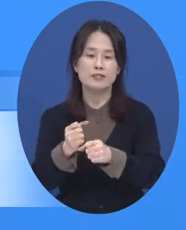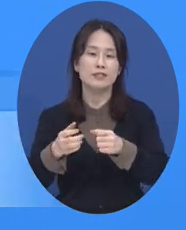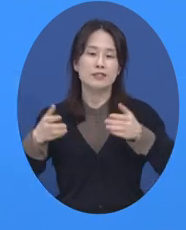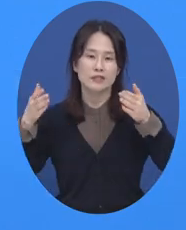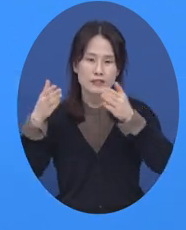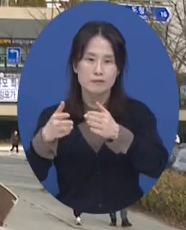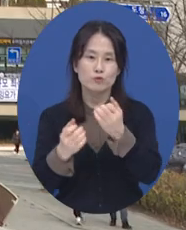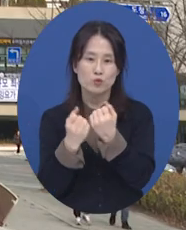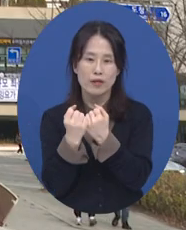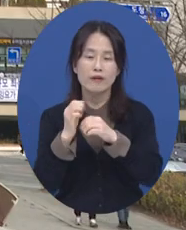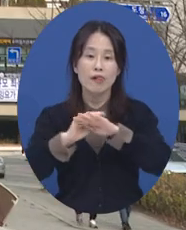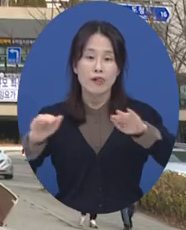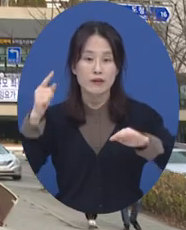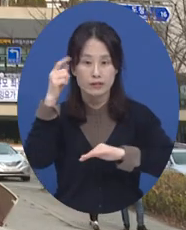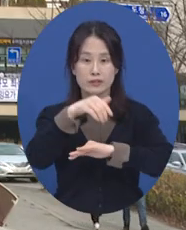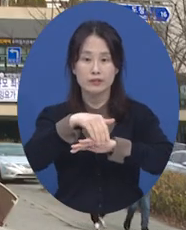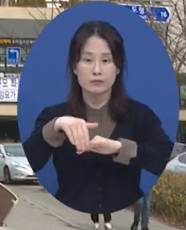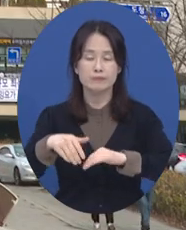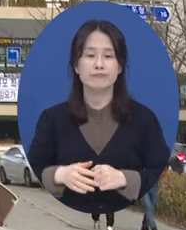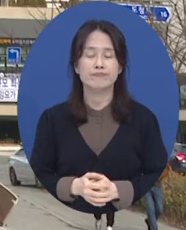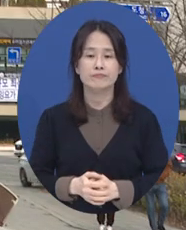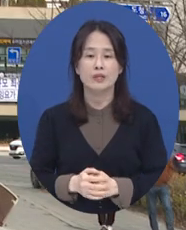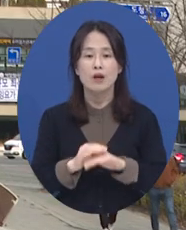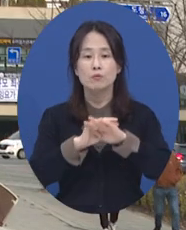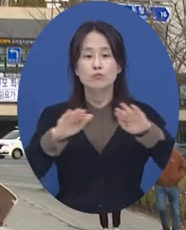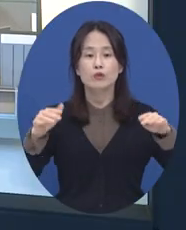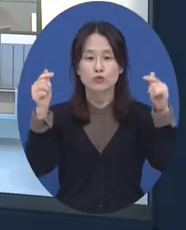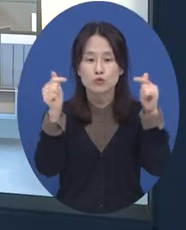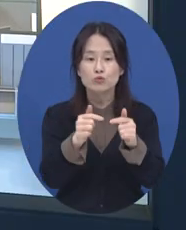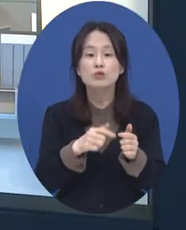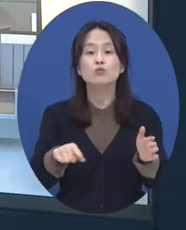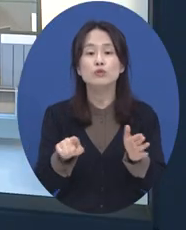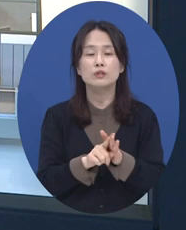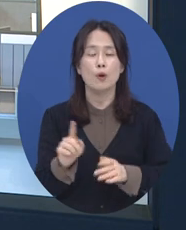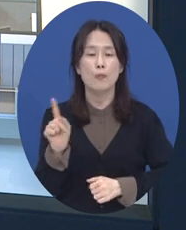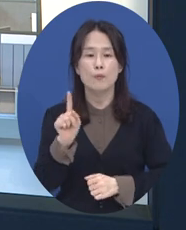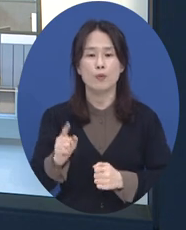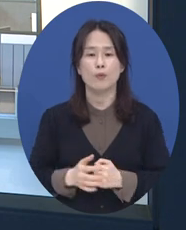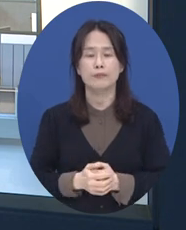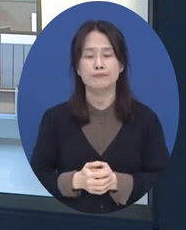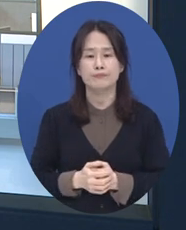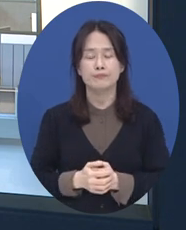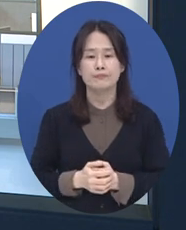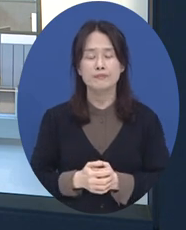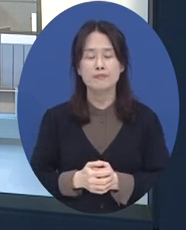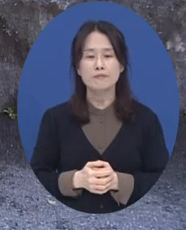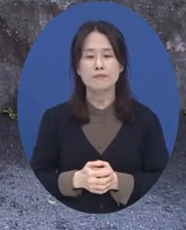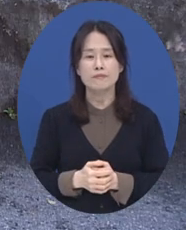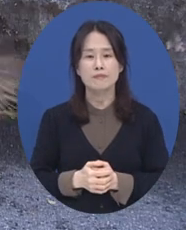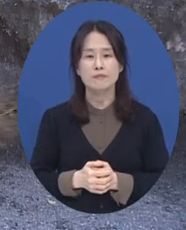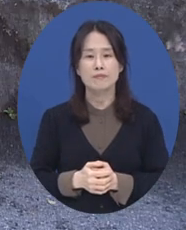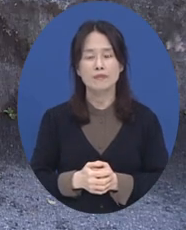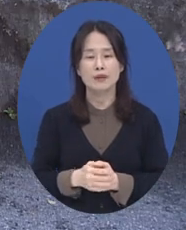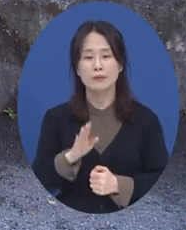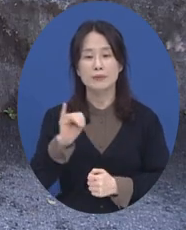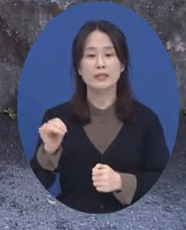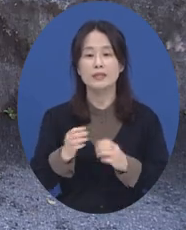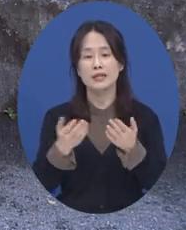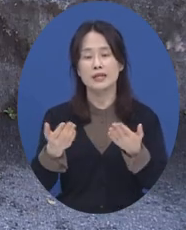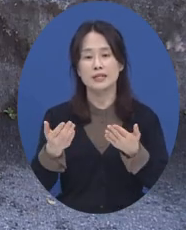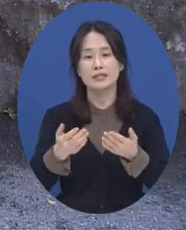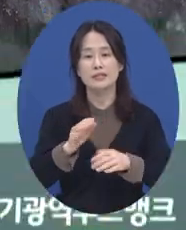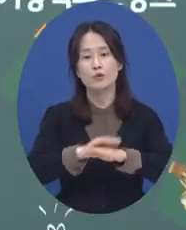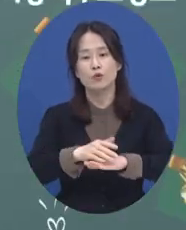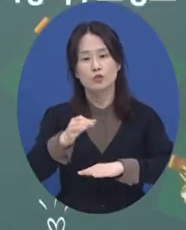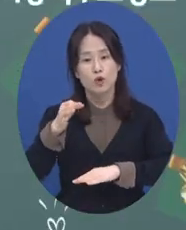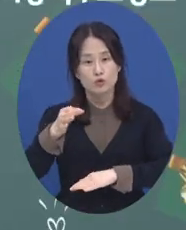집중하기로 하였습니다. 경제적 불평등 완화 분야엔 민선 7기 기본 시리즈 정책과 비정규직